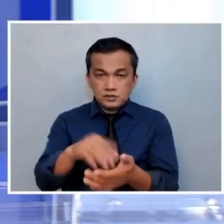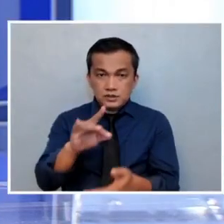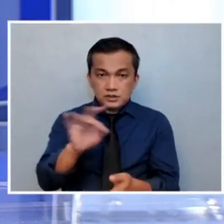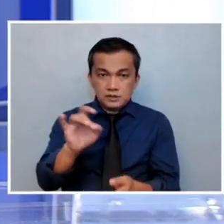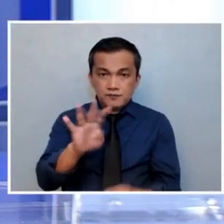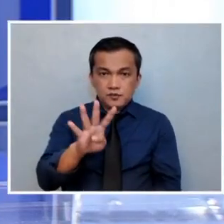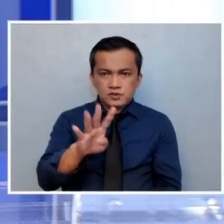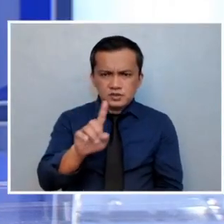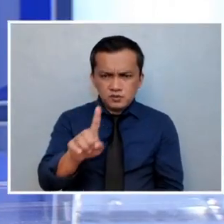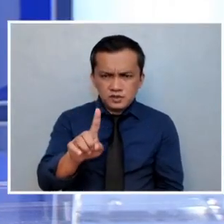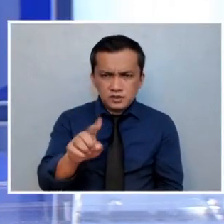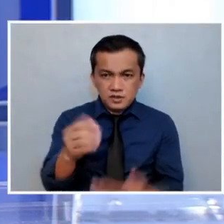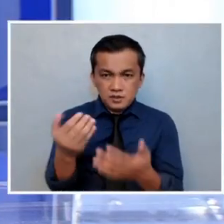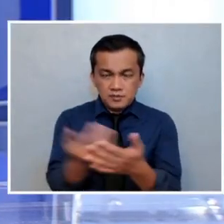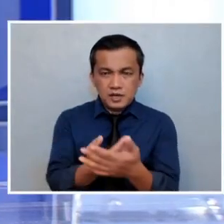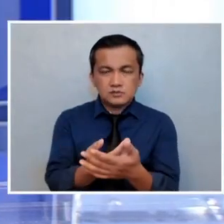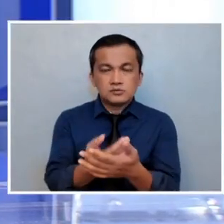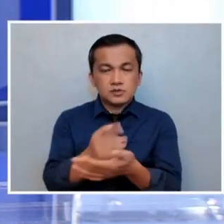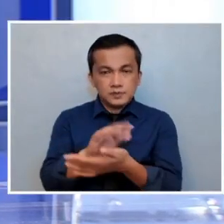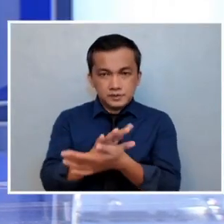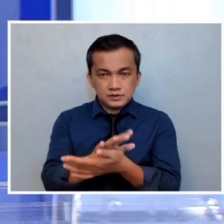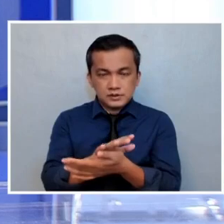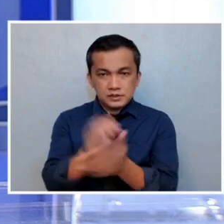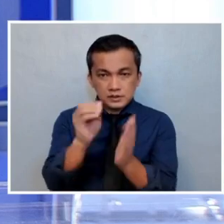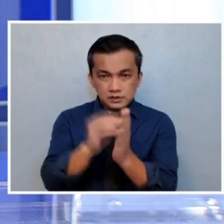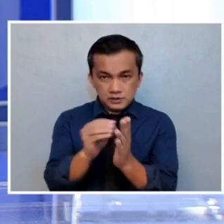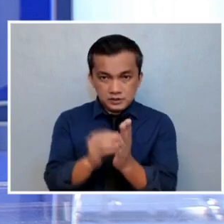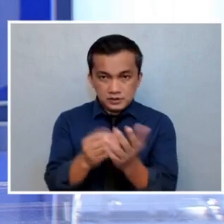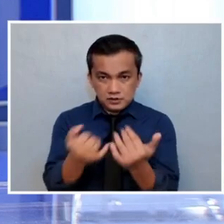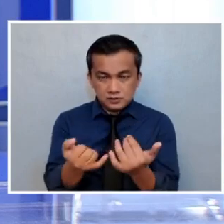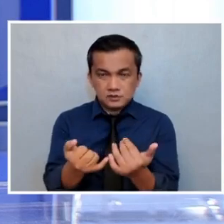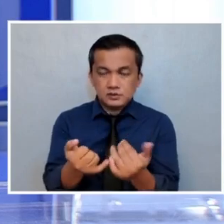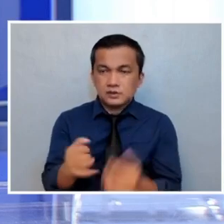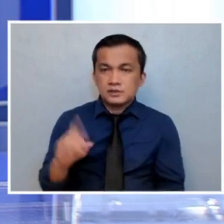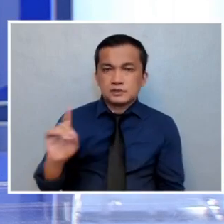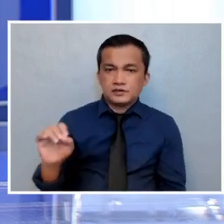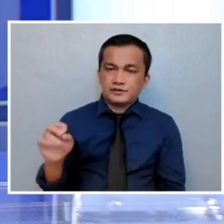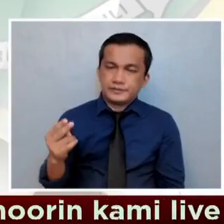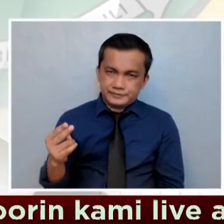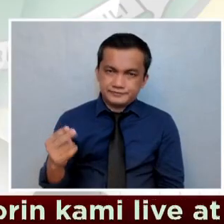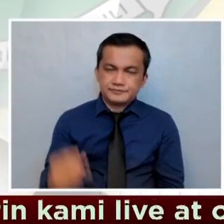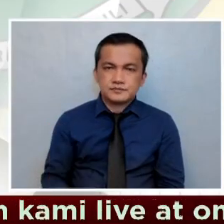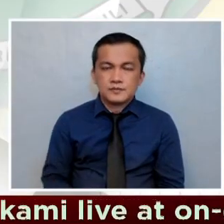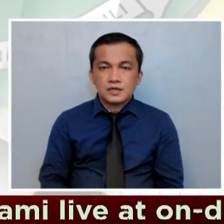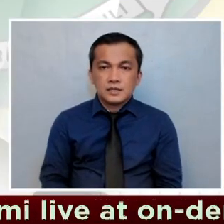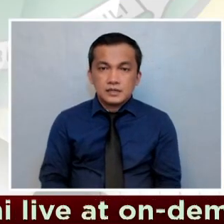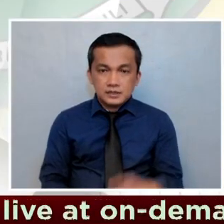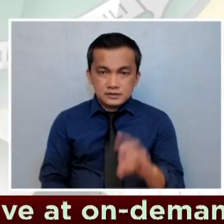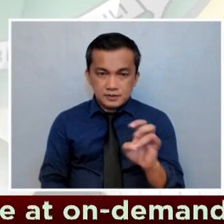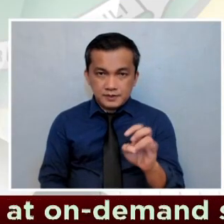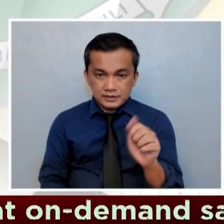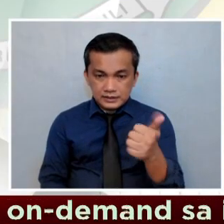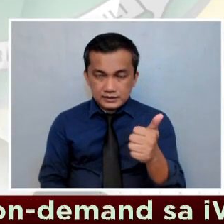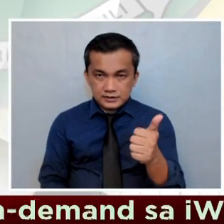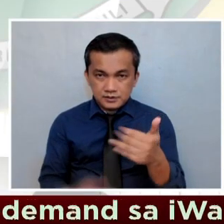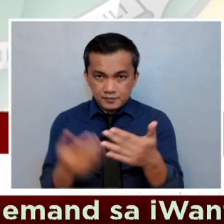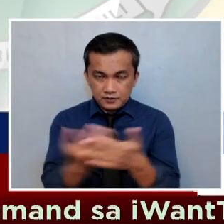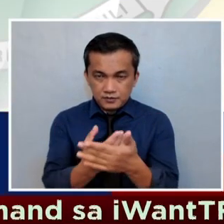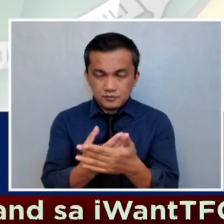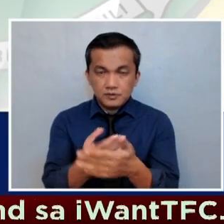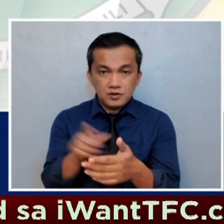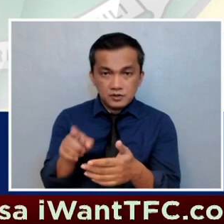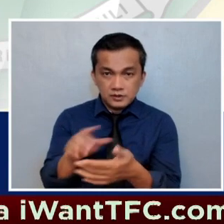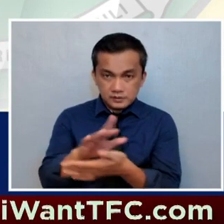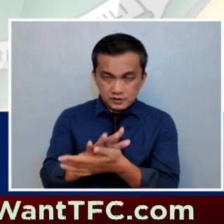1,841 na ang bagong kaso ng COVID-19 ang naitala ngayong araw ng Department of Health. 710 sa mga bagong kaso na ito